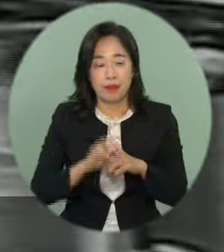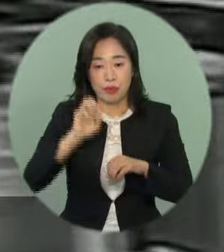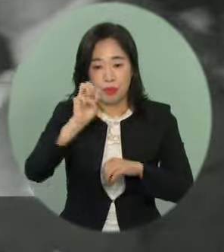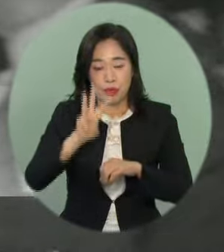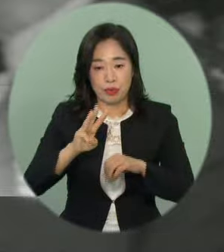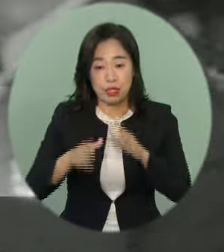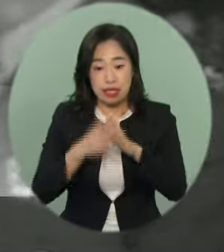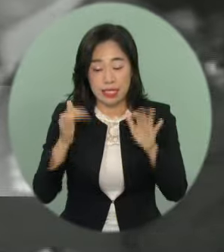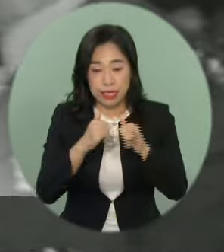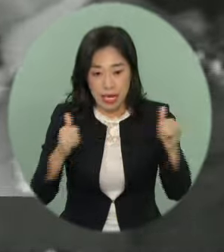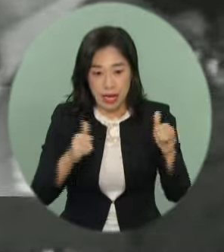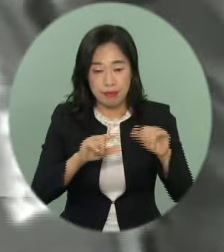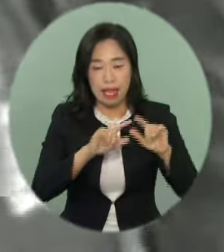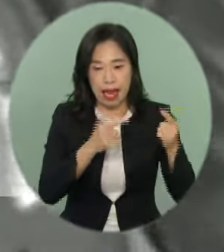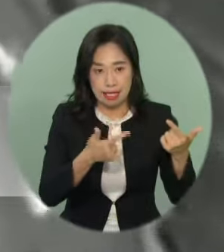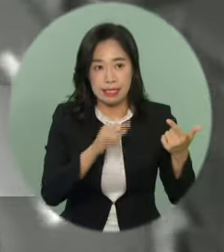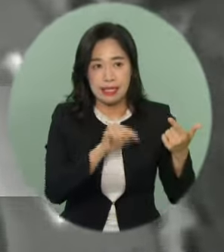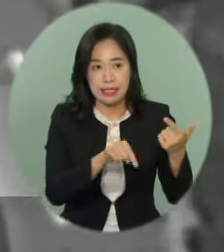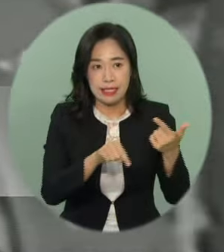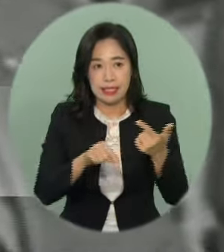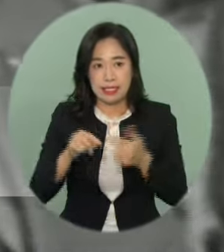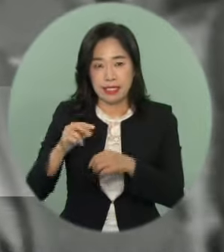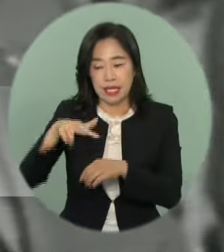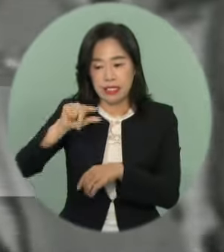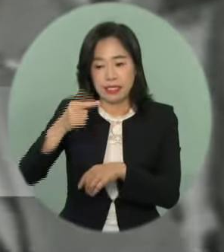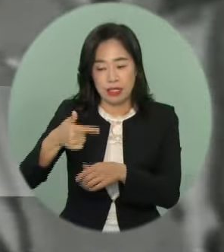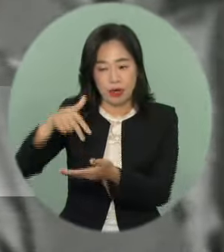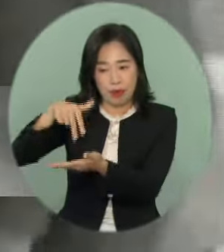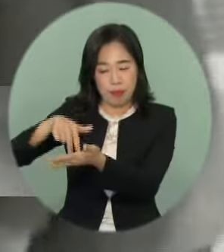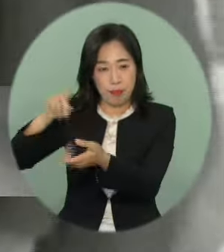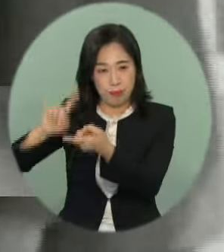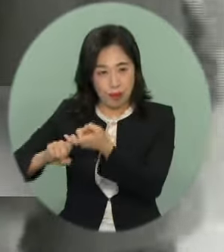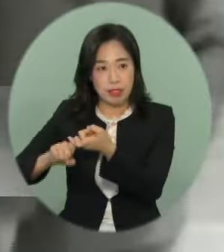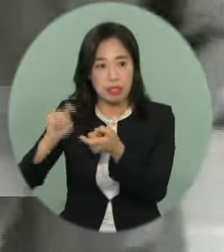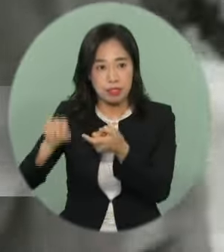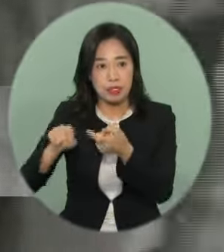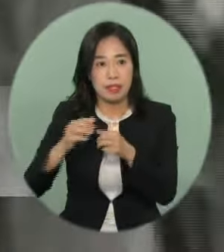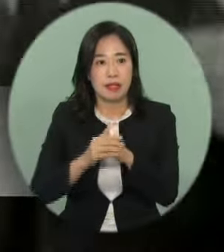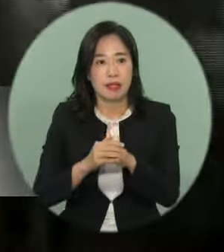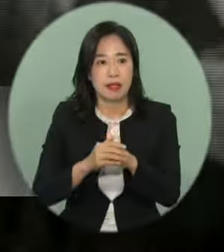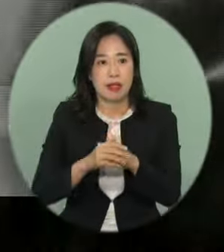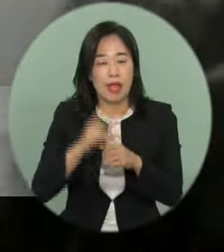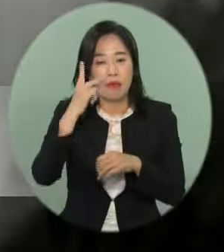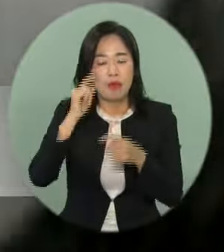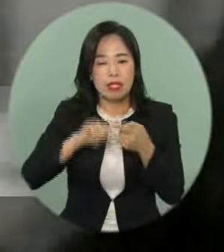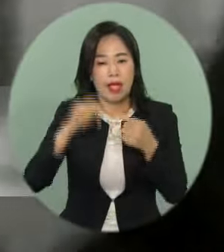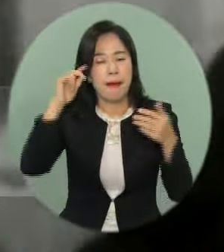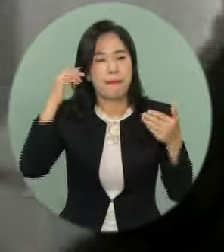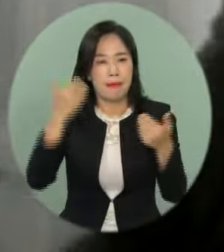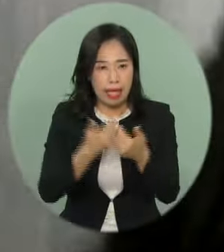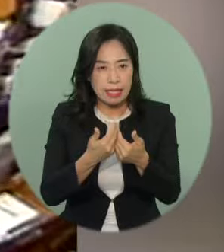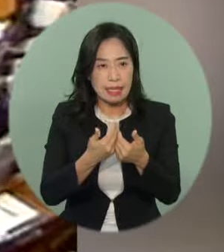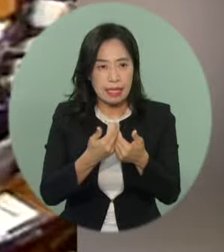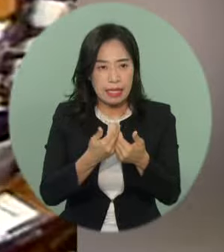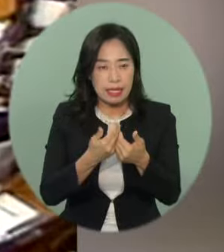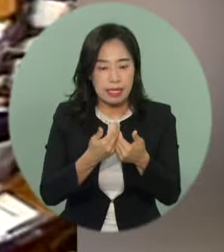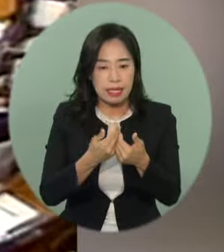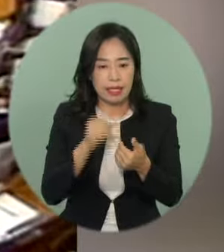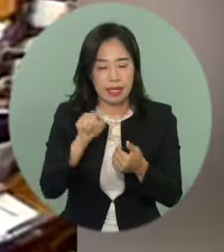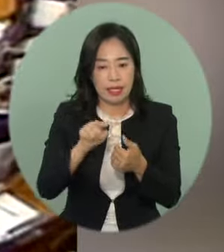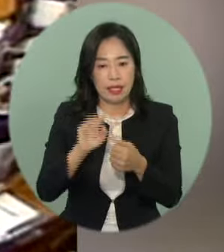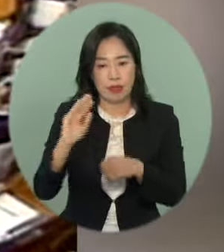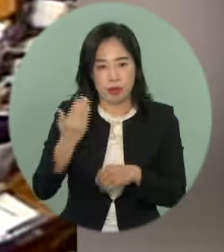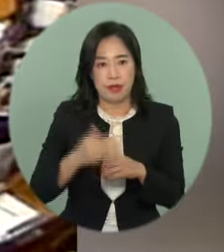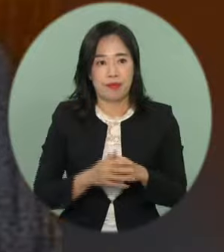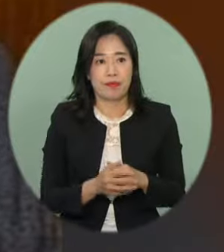논의했지만 편에 섰다는 사실은 이후 한국의 반미 정서를 크게 키운 핵심 요인이었습니다이